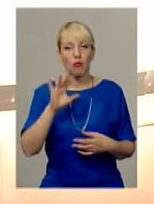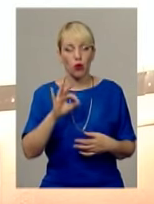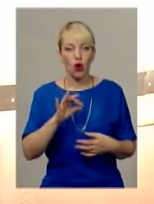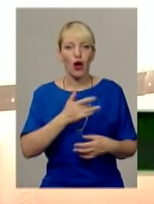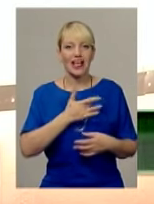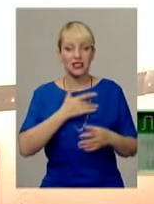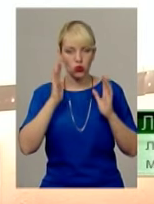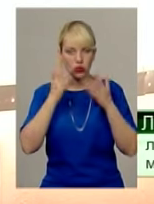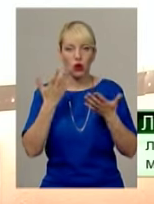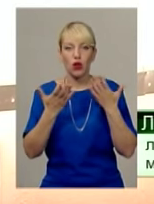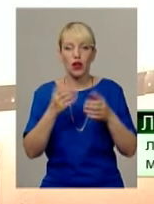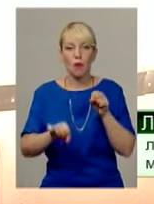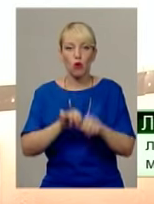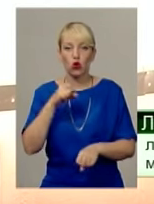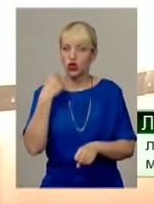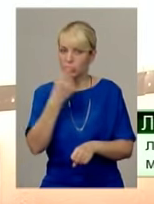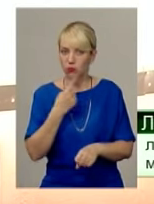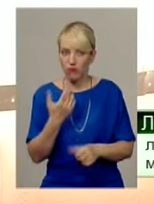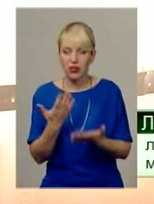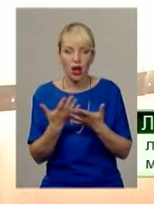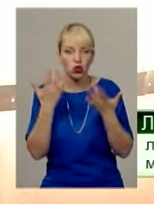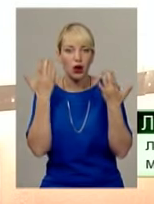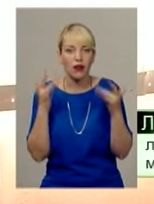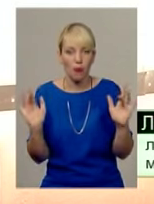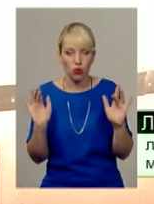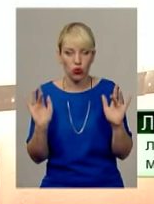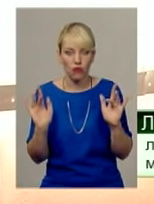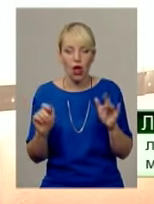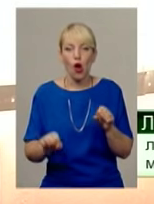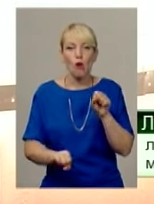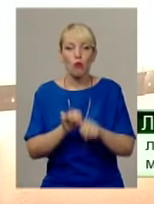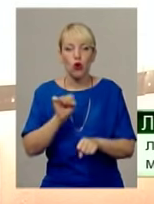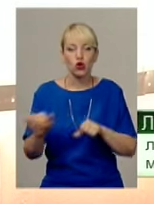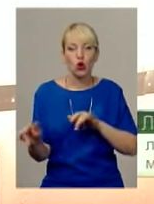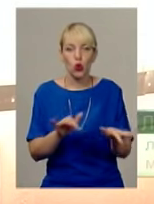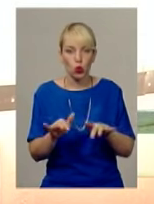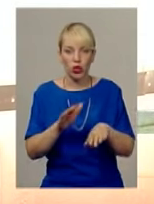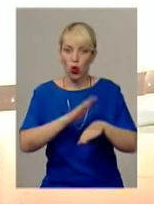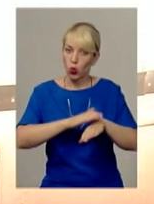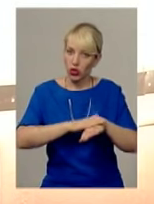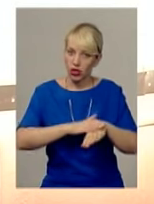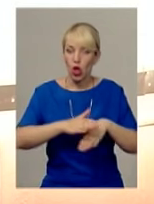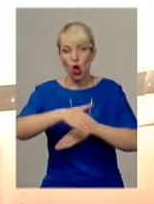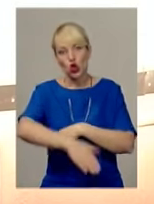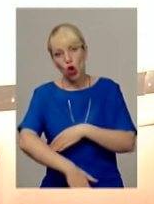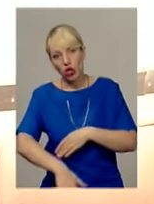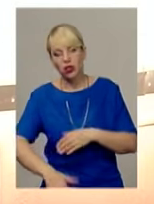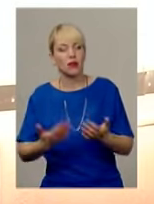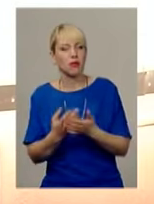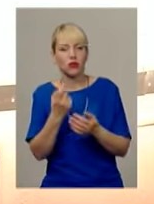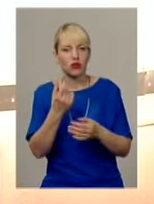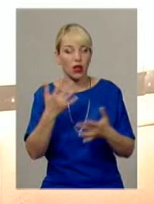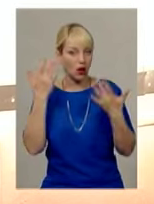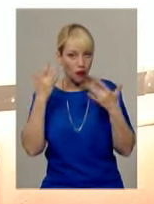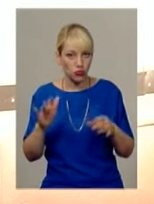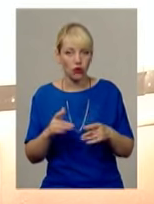раптово порушилась мова, якщо раптово порушились рухи в руці, в нозі, хоча б в одній, раптово.